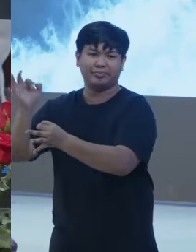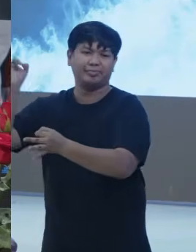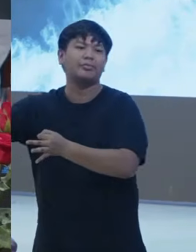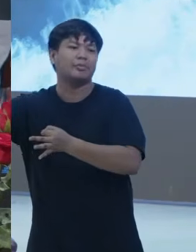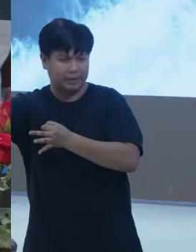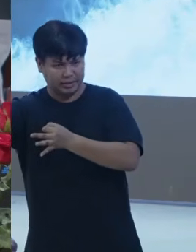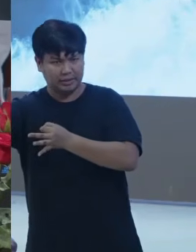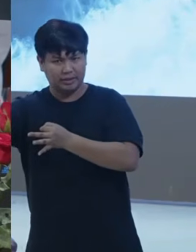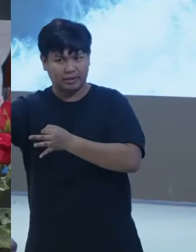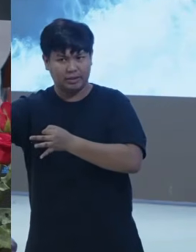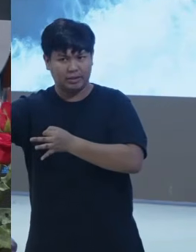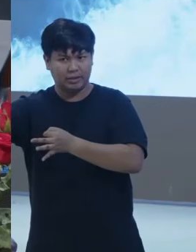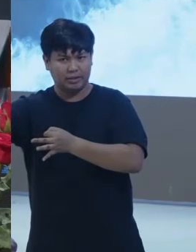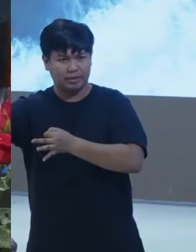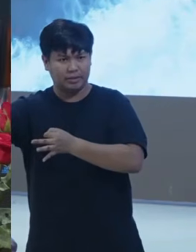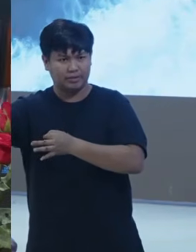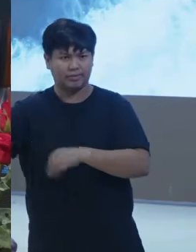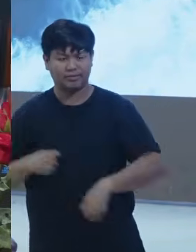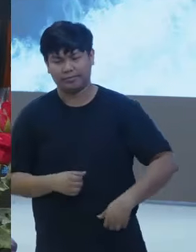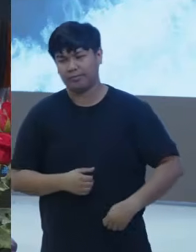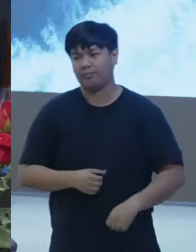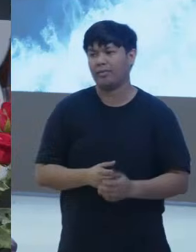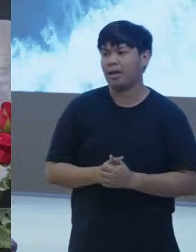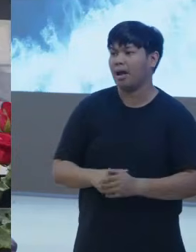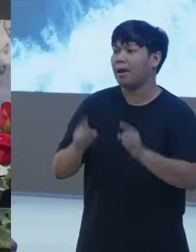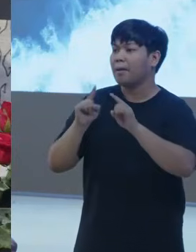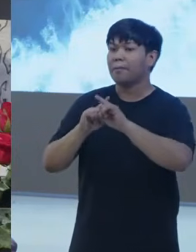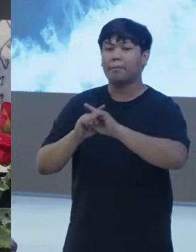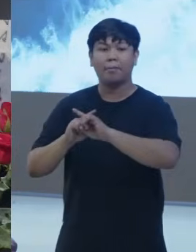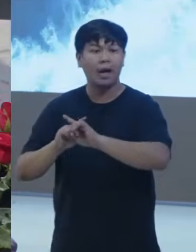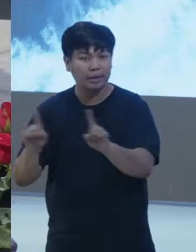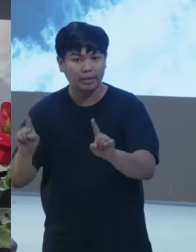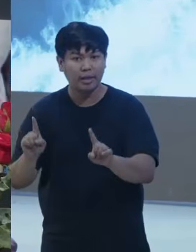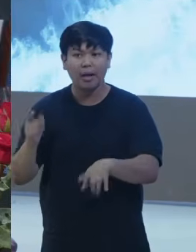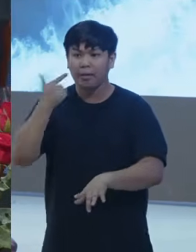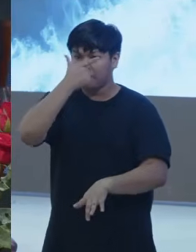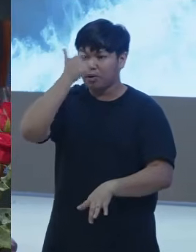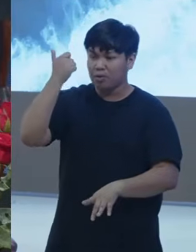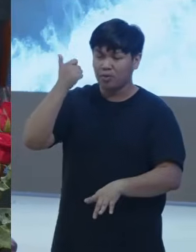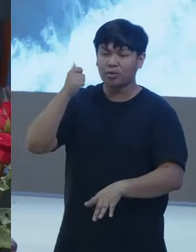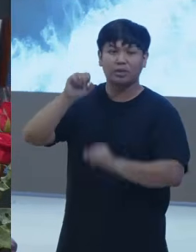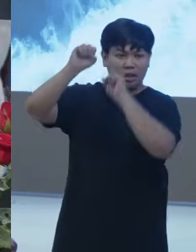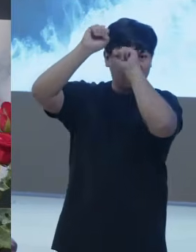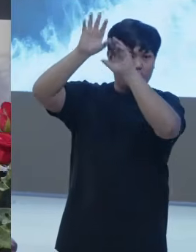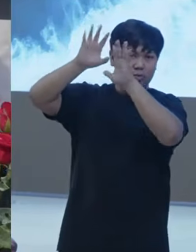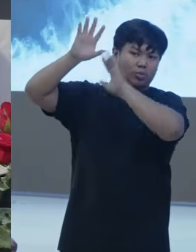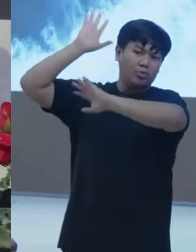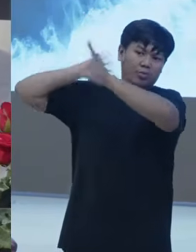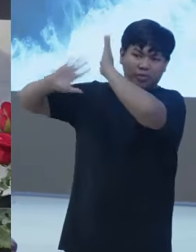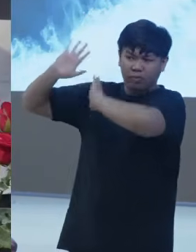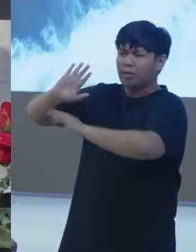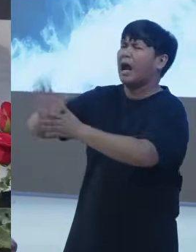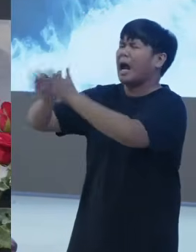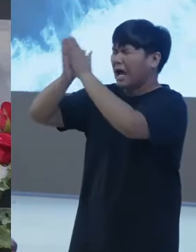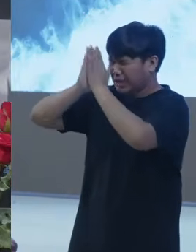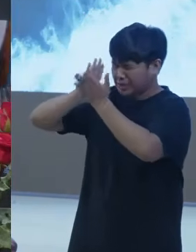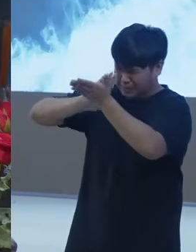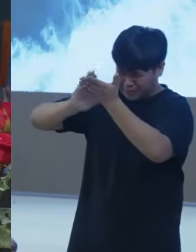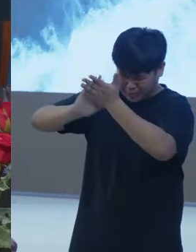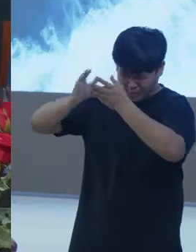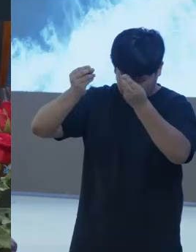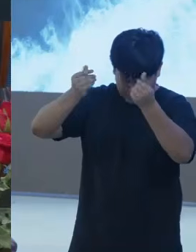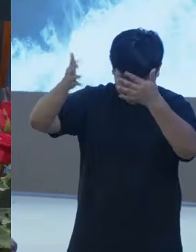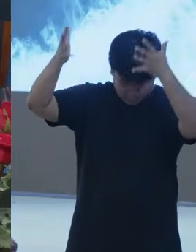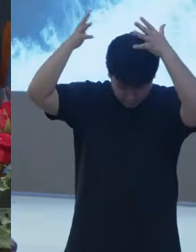Natuloy din. Pero dahil yung generation na yon ay nagbago, nag-ayuno, nagsisi, tumawag sa